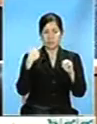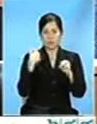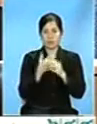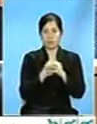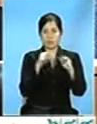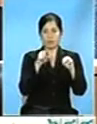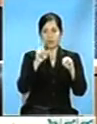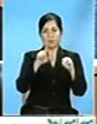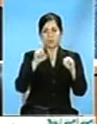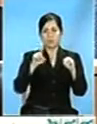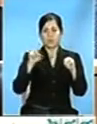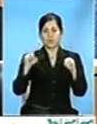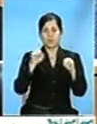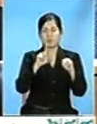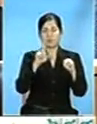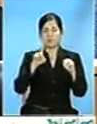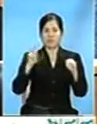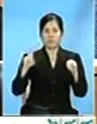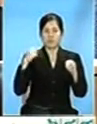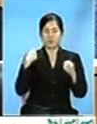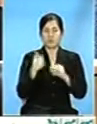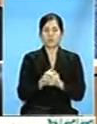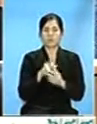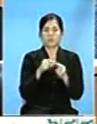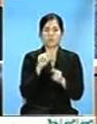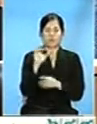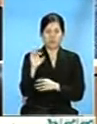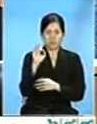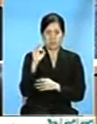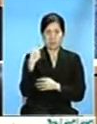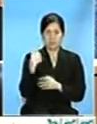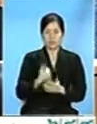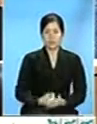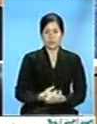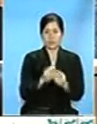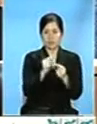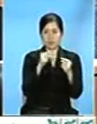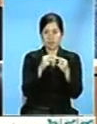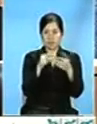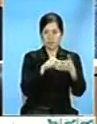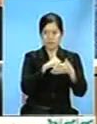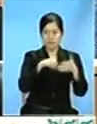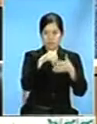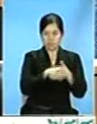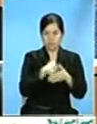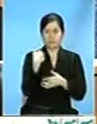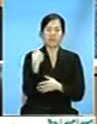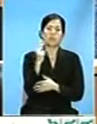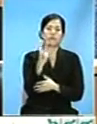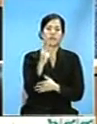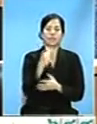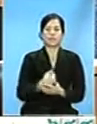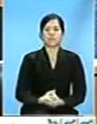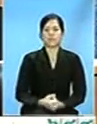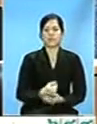รัฐธรรมนูญเนี่ยครับได้กำหนดไว้ว่าส่วนหนึ่งให้มาจากการสรรหาและส่วนหนึ่งให้มาจากการเลือกตั้ง